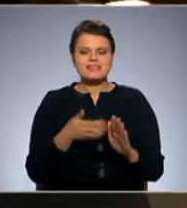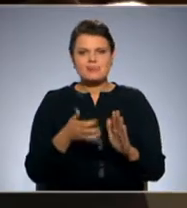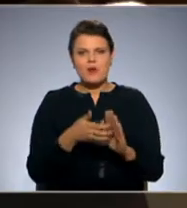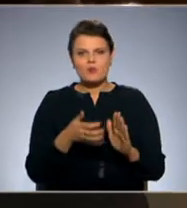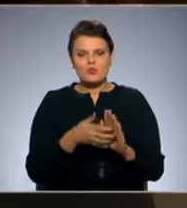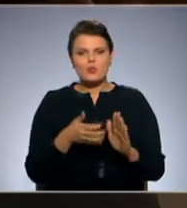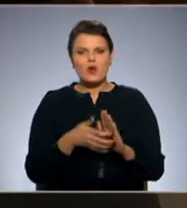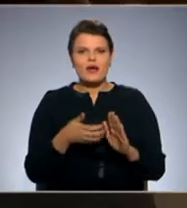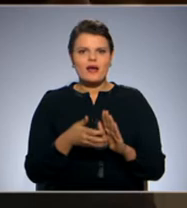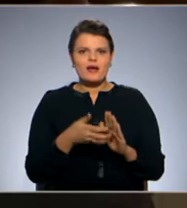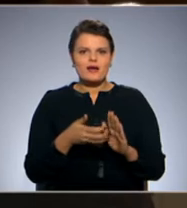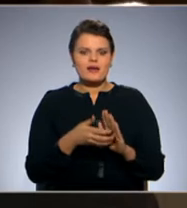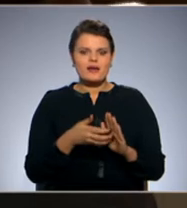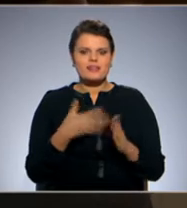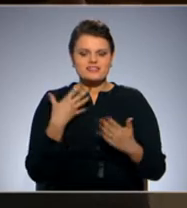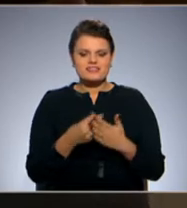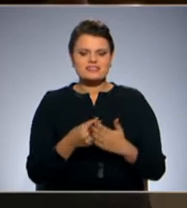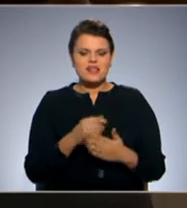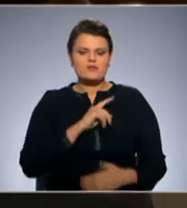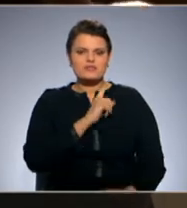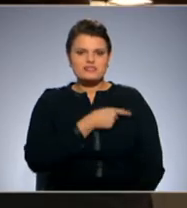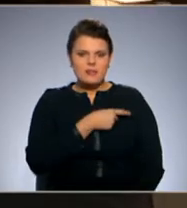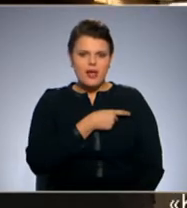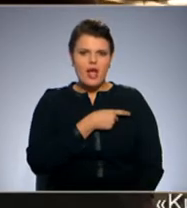Izmantoja savu spēku